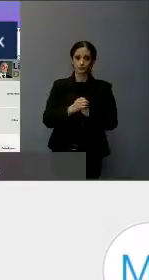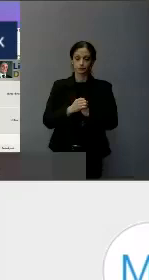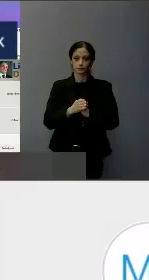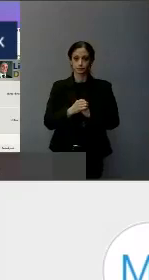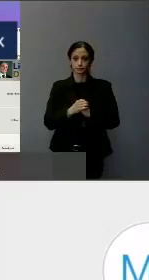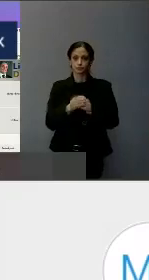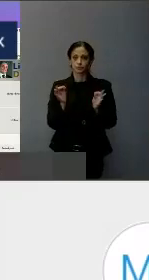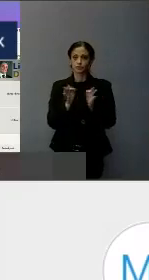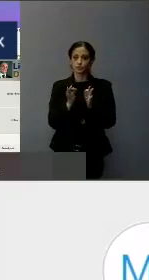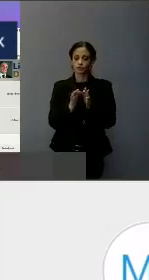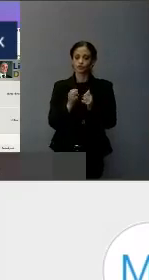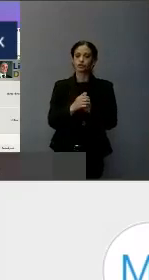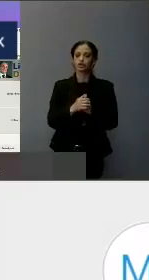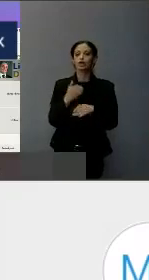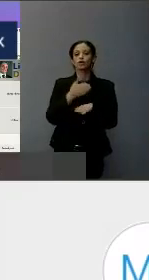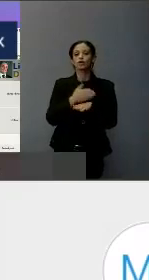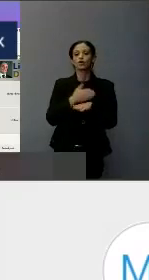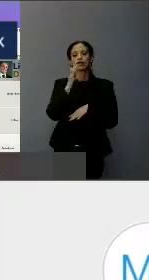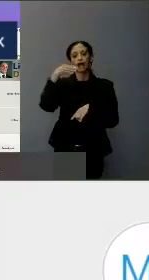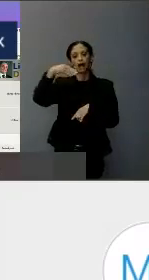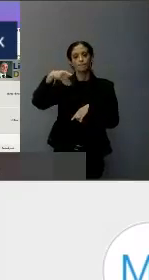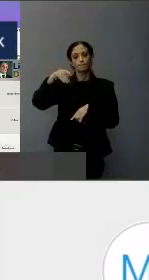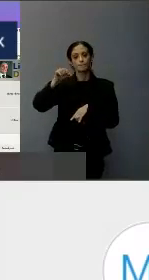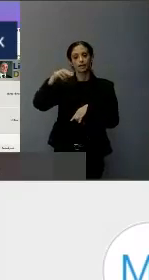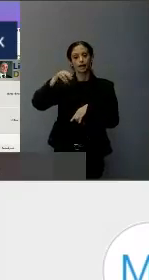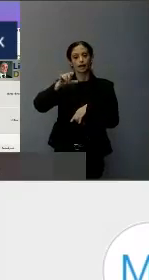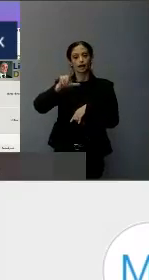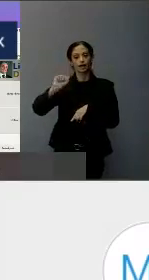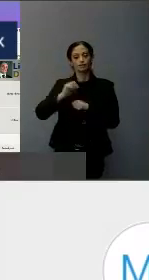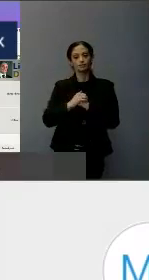favorevole consigliere campanella